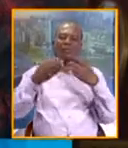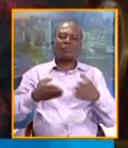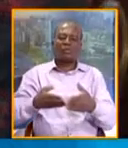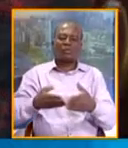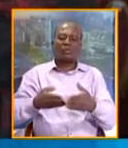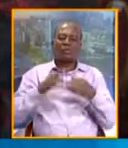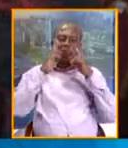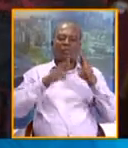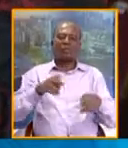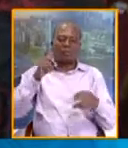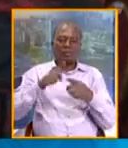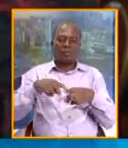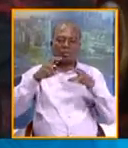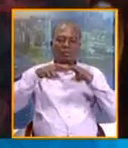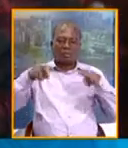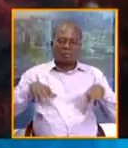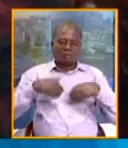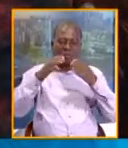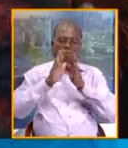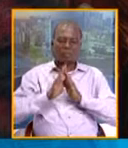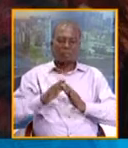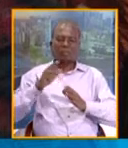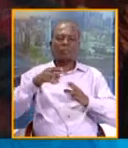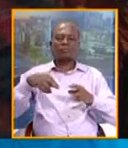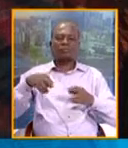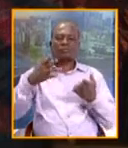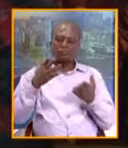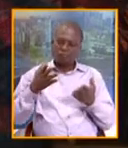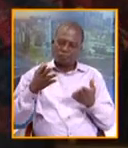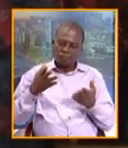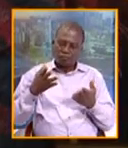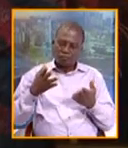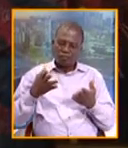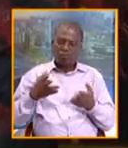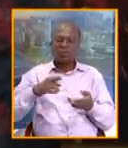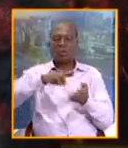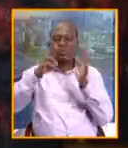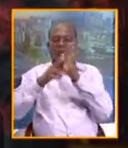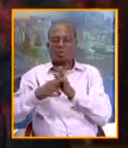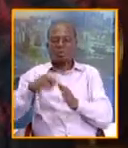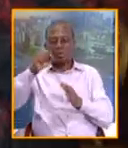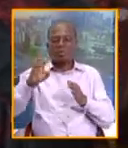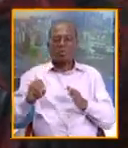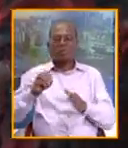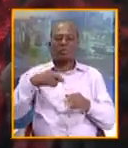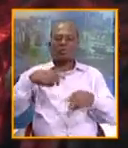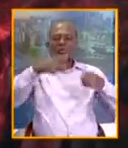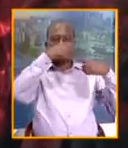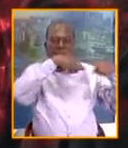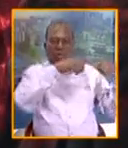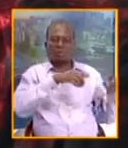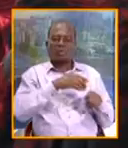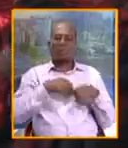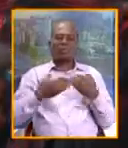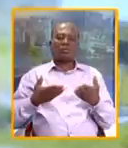pour l'heure à leur requête les représentants du sud comoé sont repartis convaincus du choix qu'ils ont